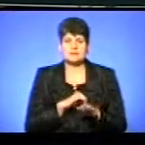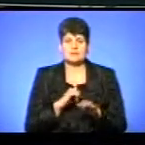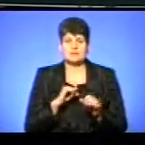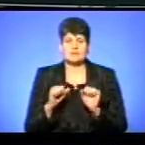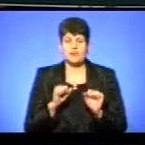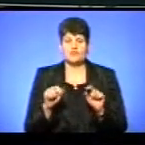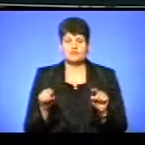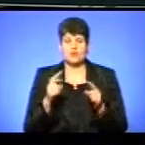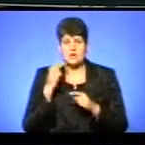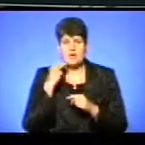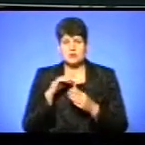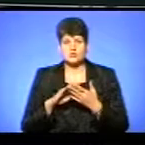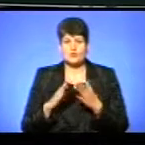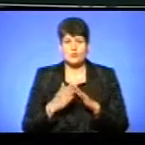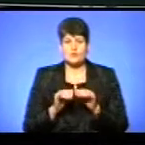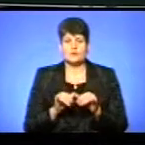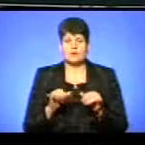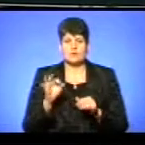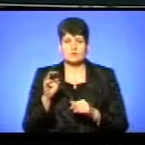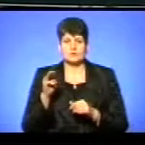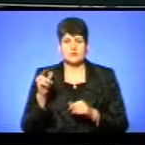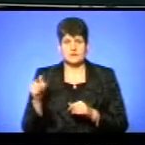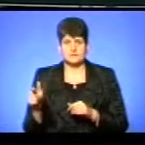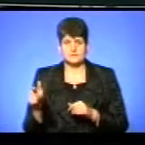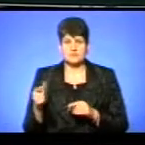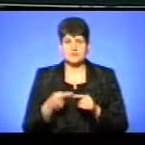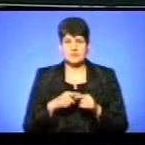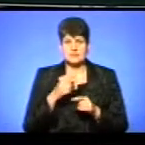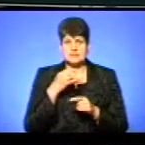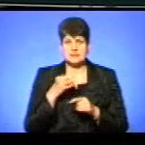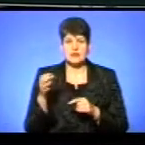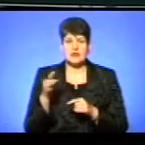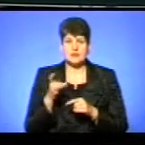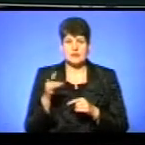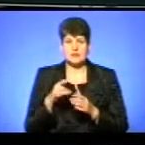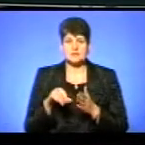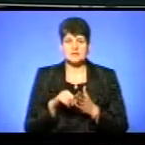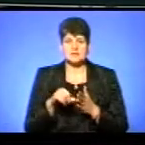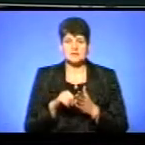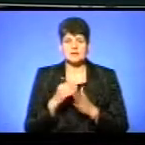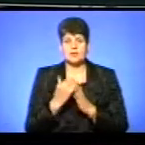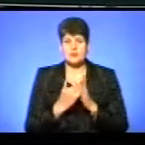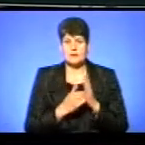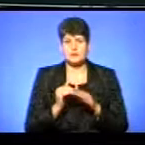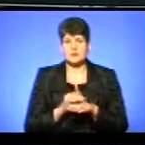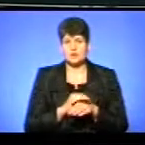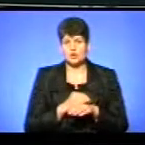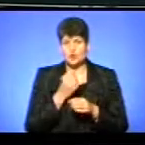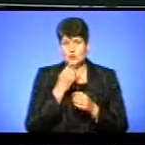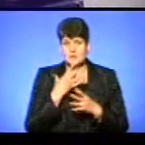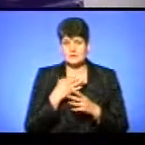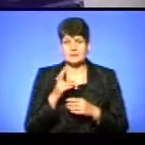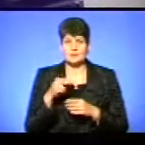та створення кращих умов для розвитку ОТГ. Про це повідомив регіональний представник програми «Добре» Дмитро Коваль.